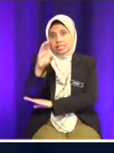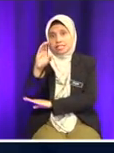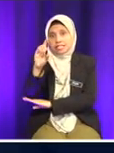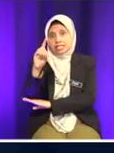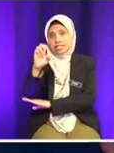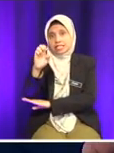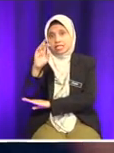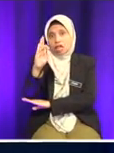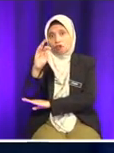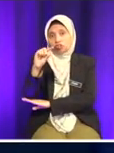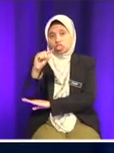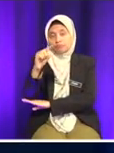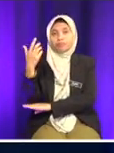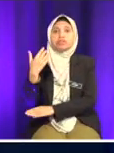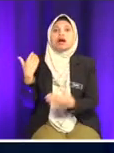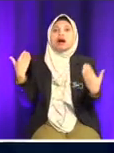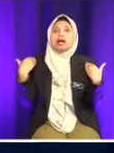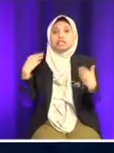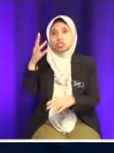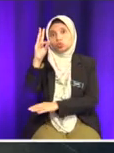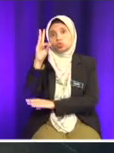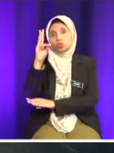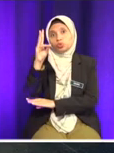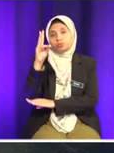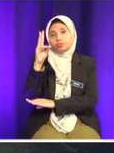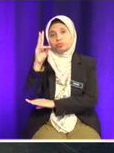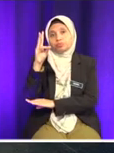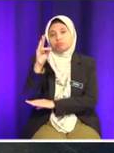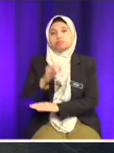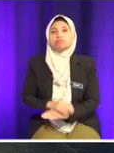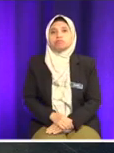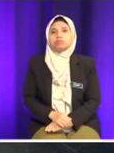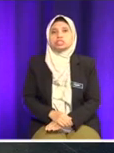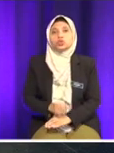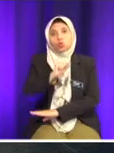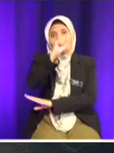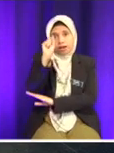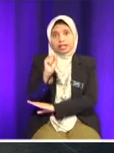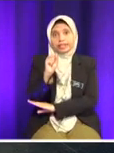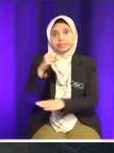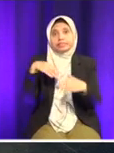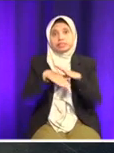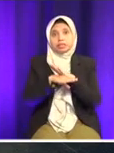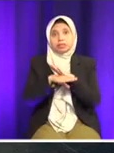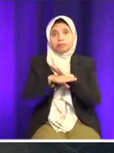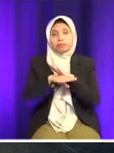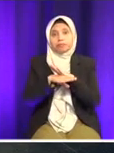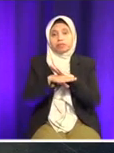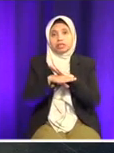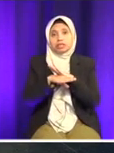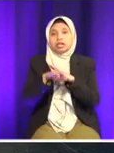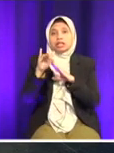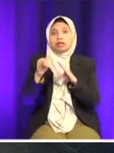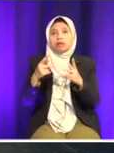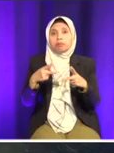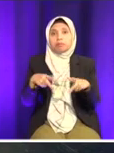abcdefg ada 7 ya oke Ada 7 soalan di situ ada 7 ungkapan yang ada di